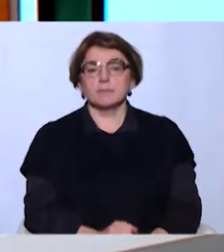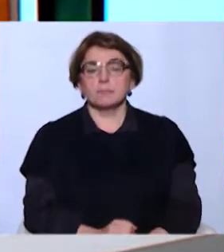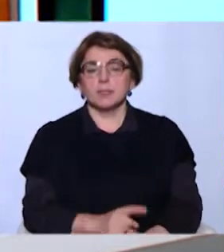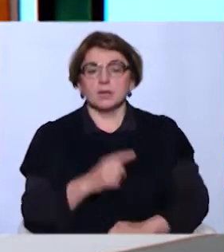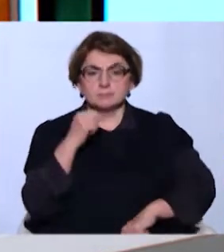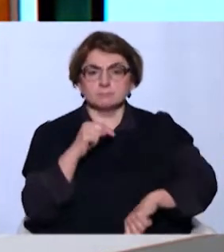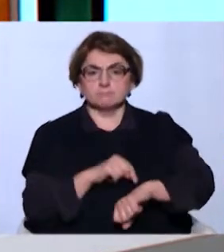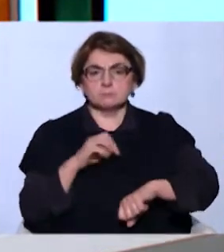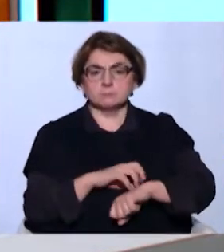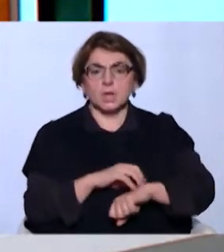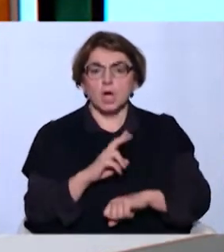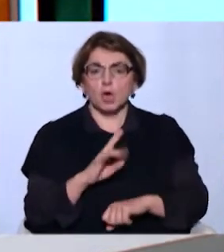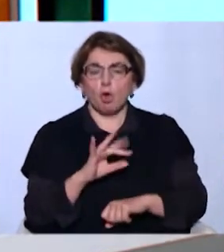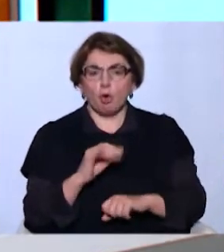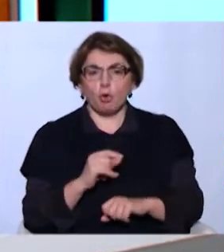ყოღოებიც